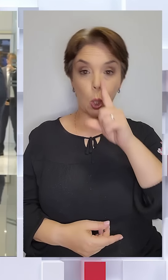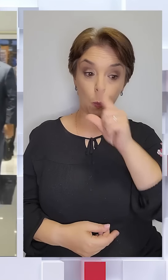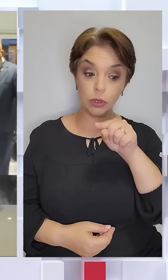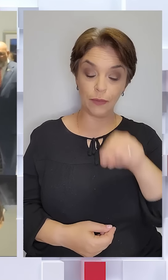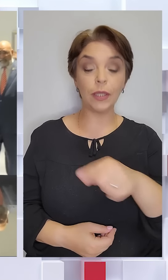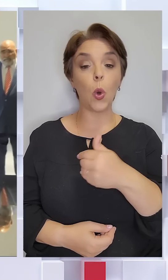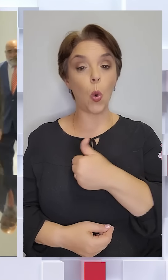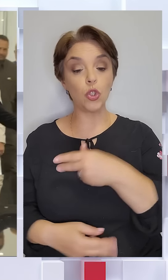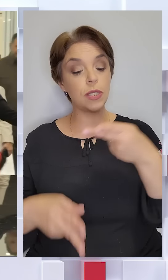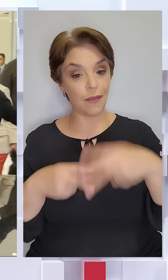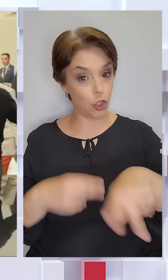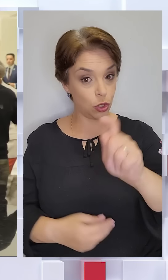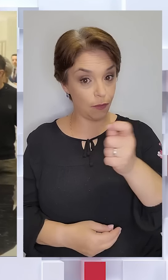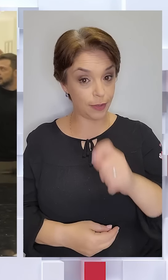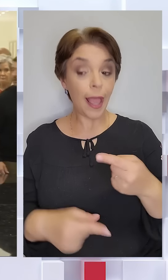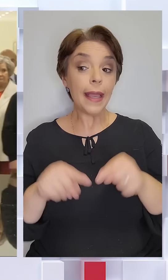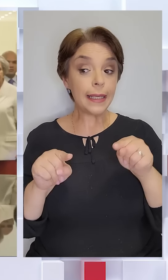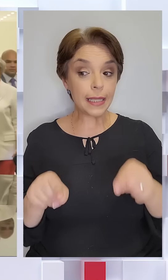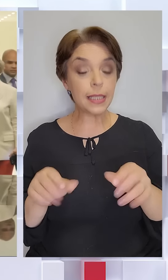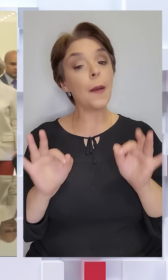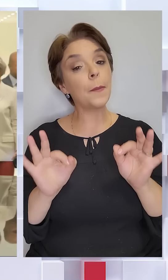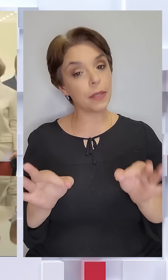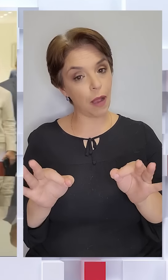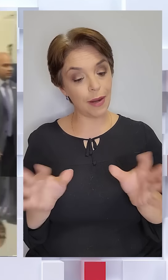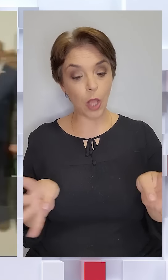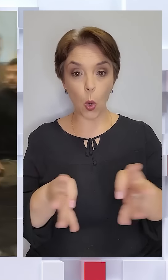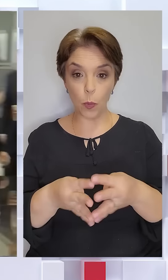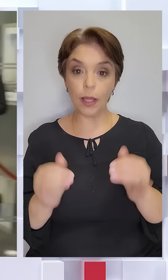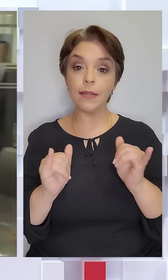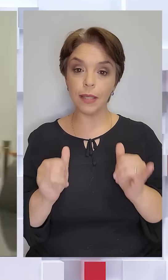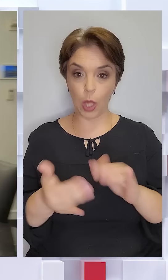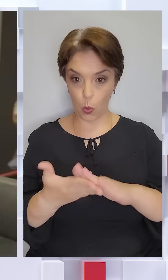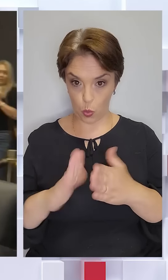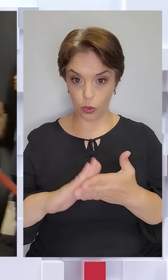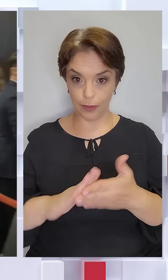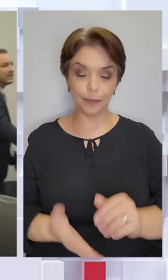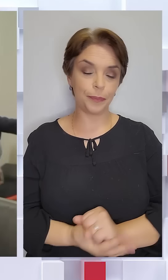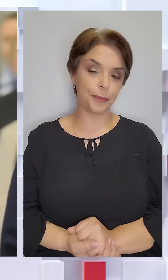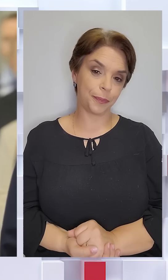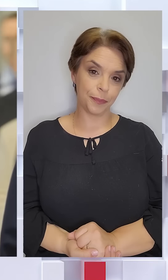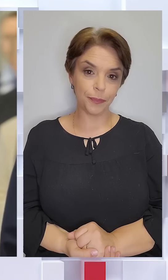він хочуть завершення війни, і це правильна комбінація для угоди.